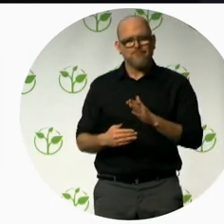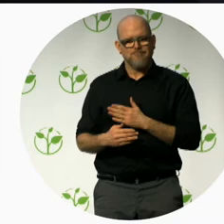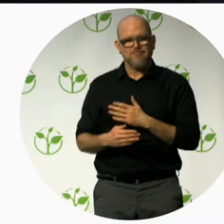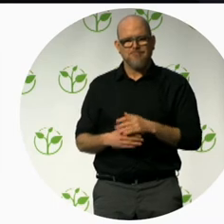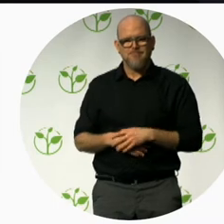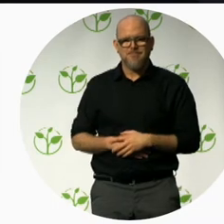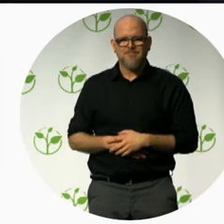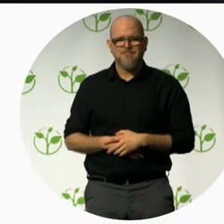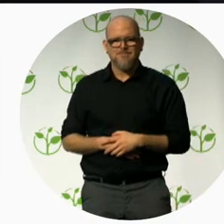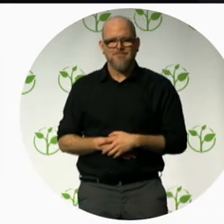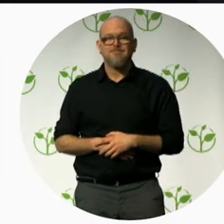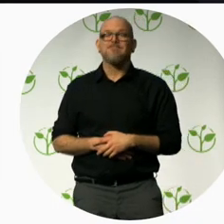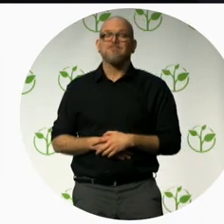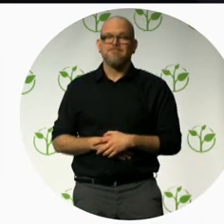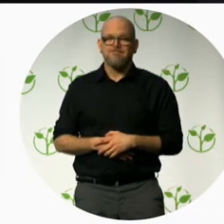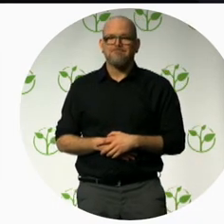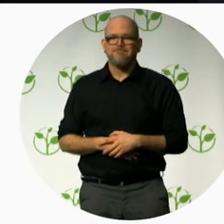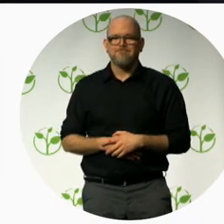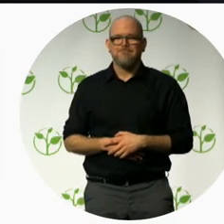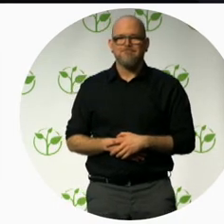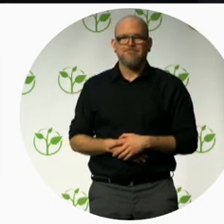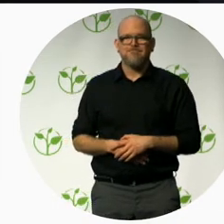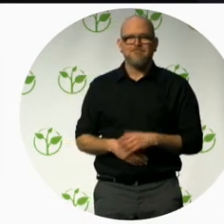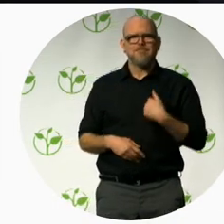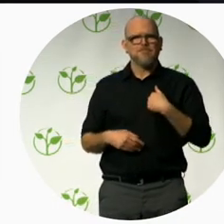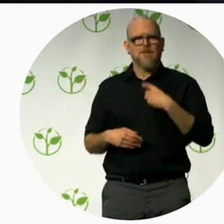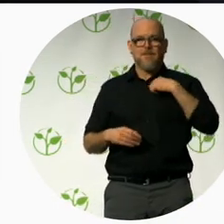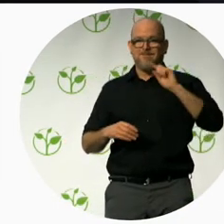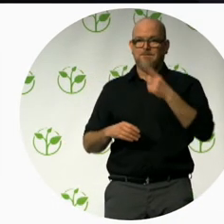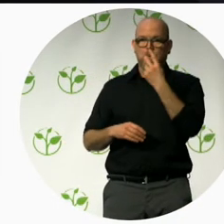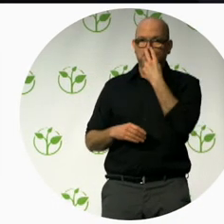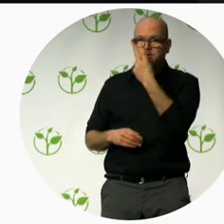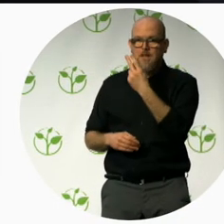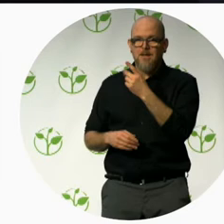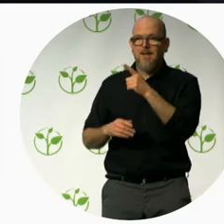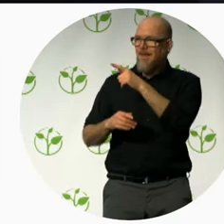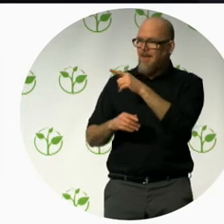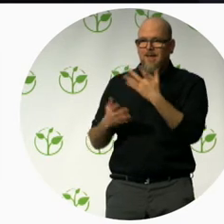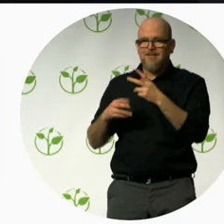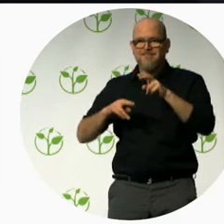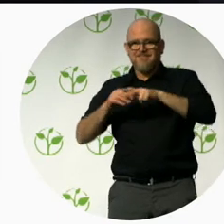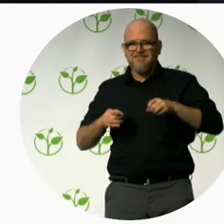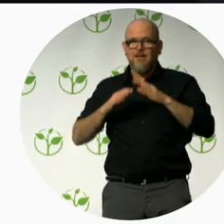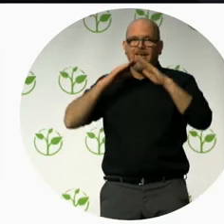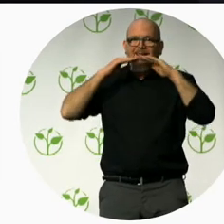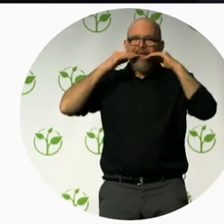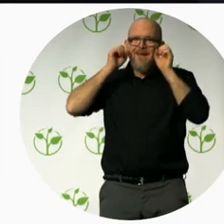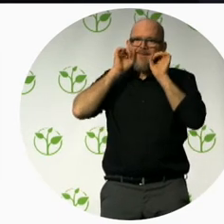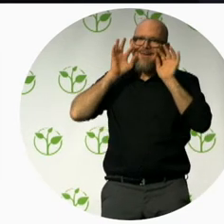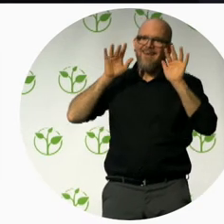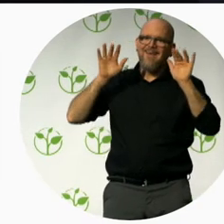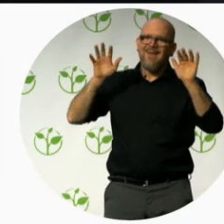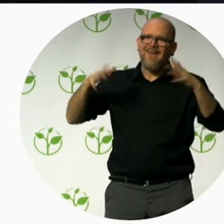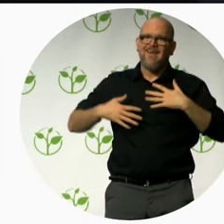ho visto troppe volte con l'espressione delusa sulla faccia fino ad oggi non era possibile portare delle persone in carrozzina in